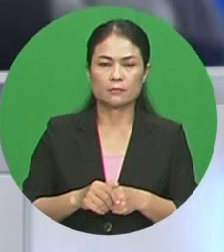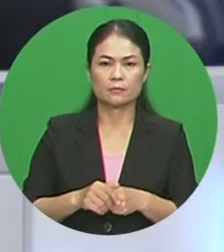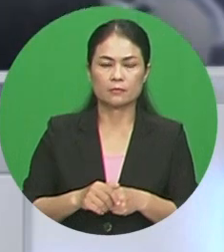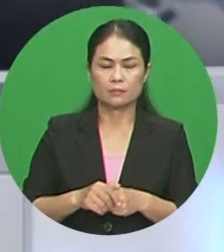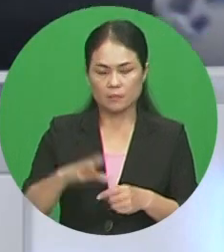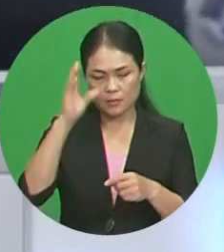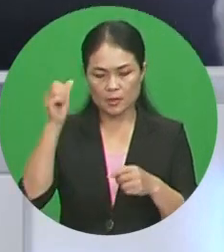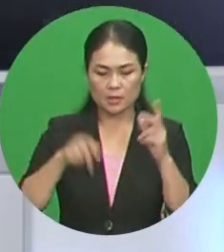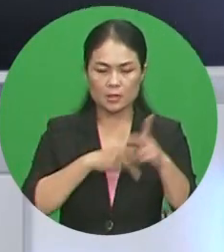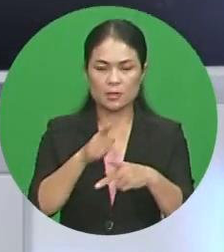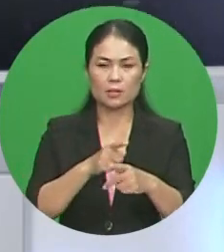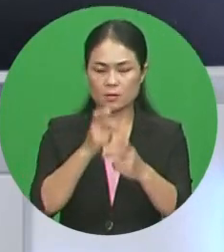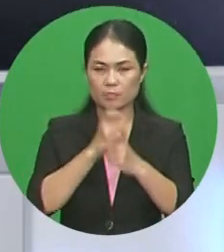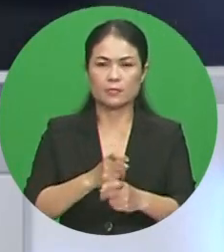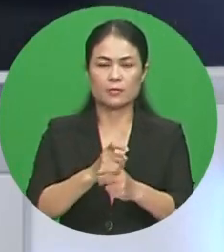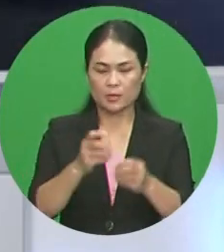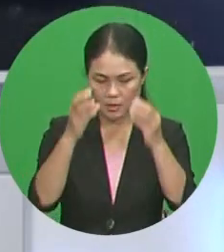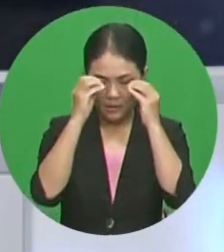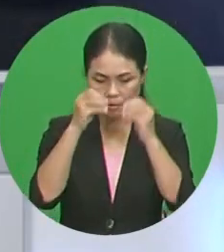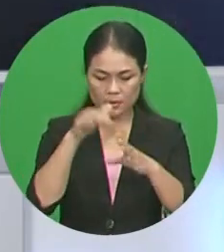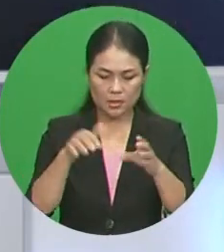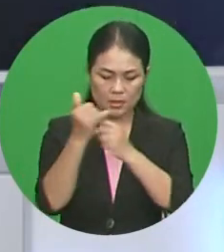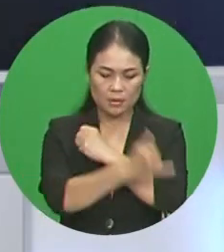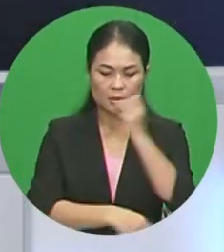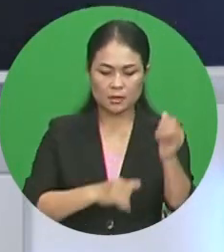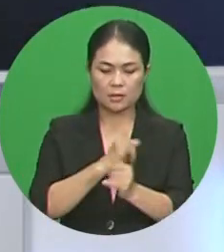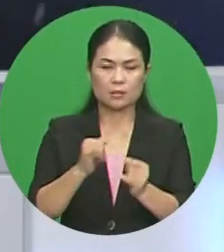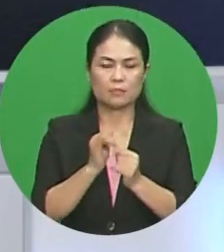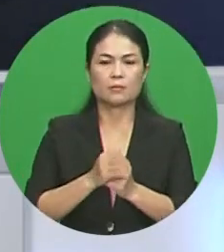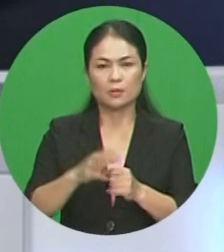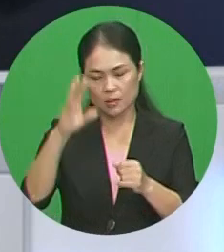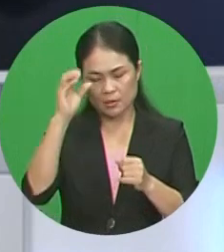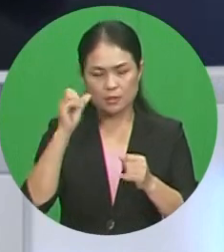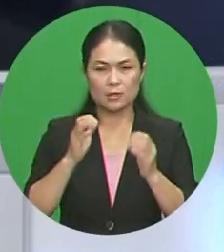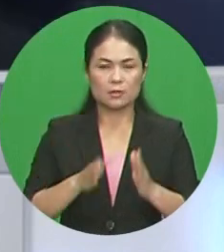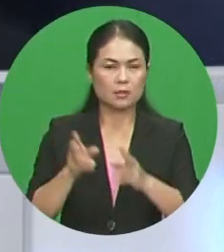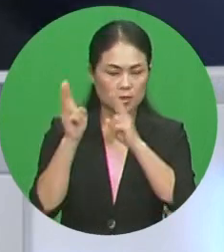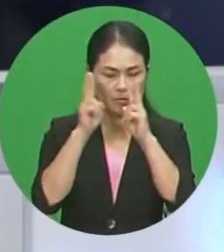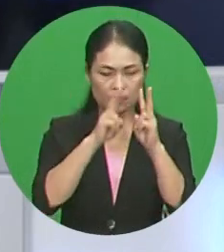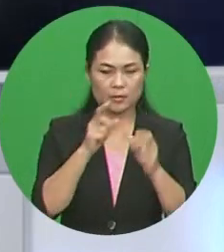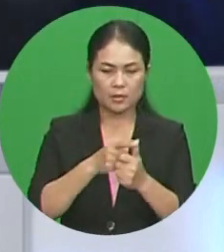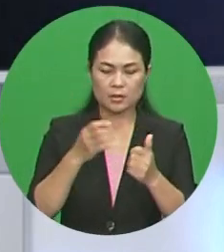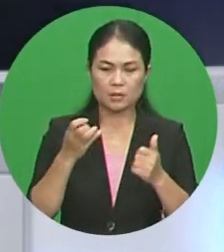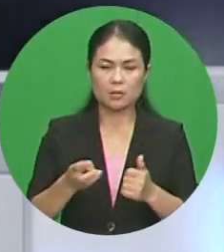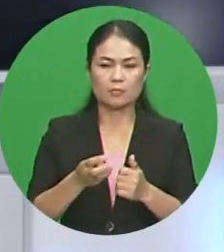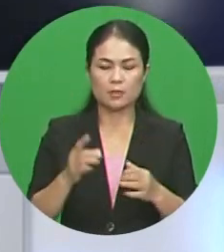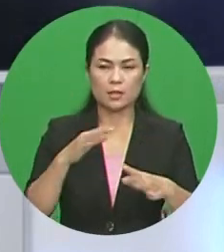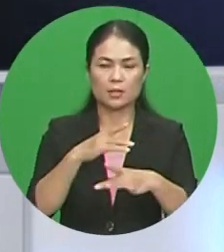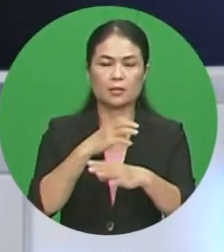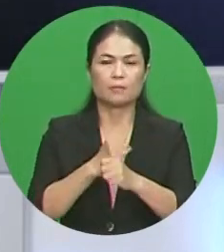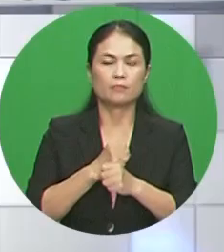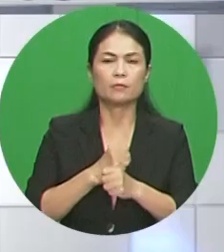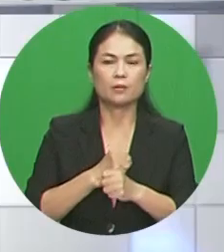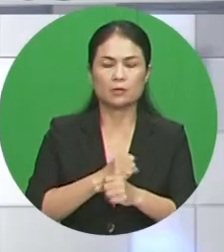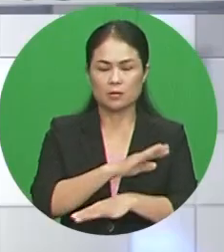ចលនលោកស្រីទូរទស្សន៍និកជនជាទីគោរពព័ត៌មានក្នុងប្រទេសនិងអន្តរជាតិដែលលោកអ្នកទៅបតែបានទស្សនានៅមុននេះបន្តិចបានចប់តែប៉ុណ្ណេះ